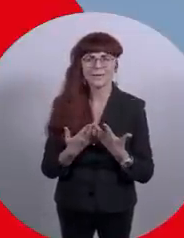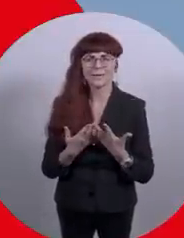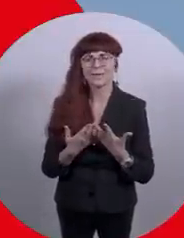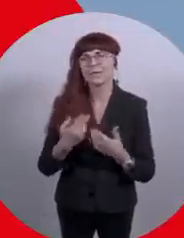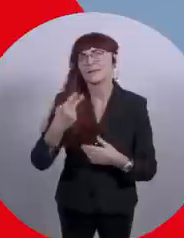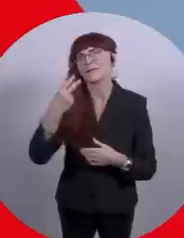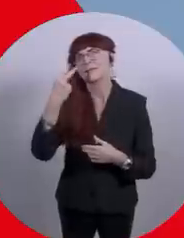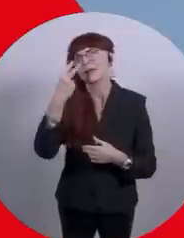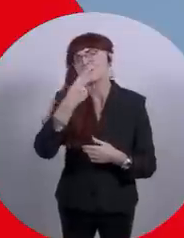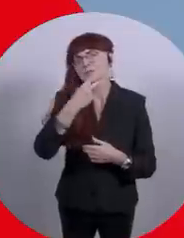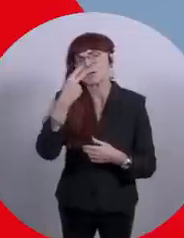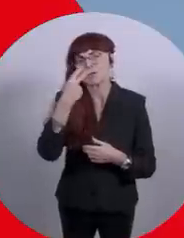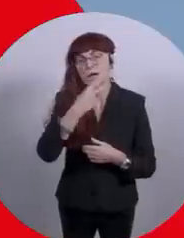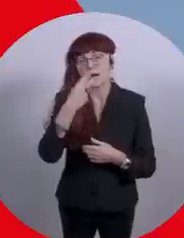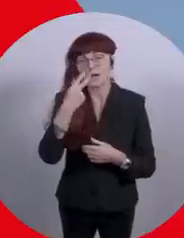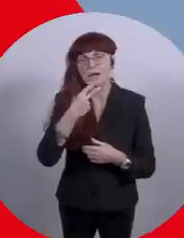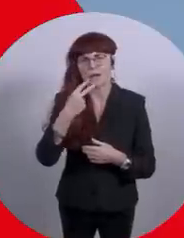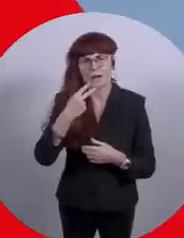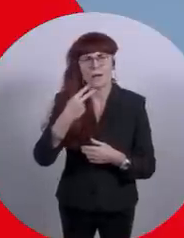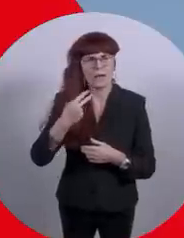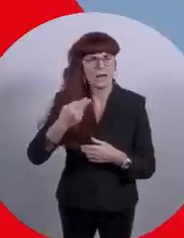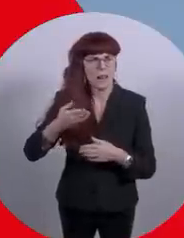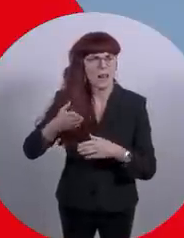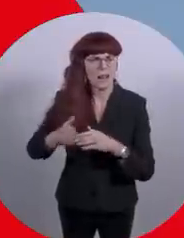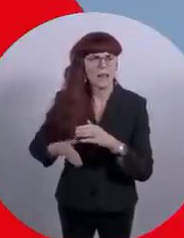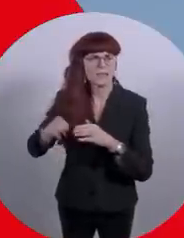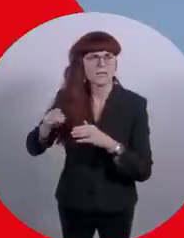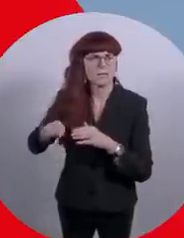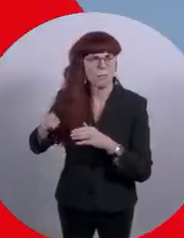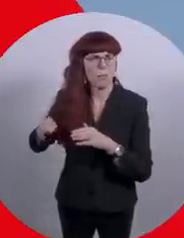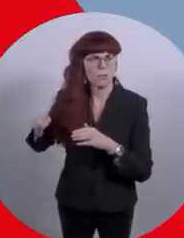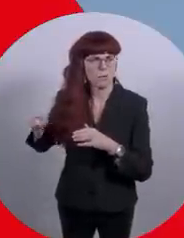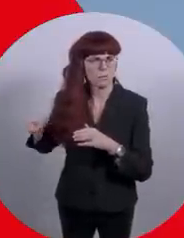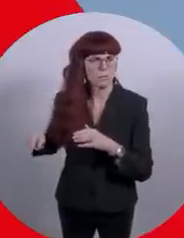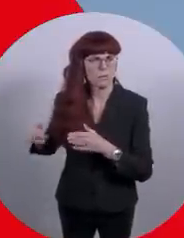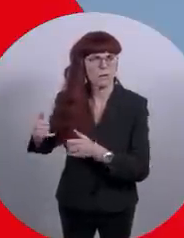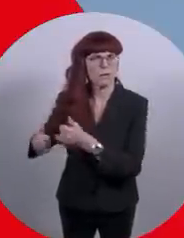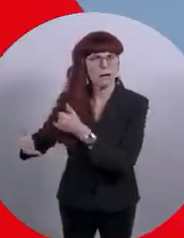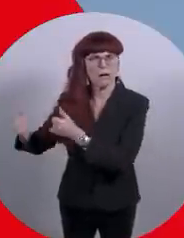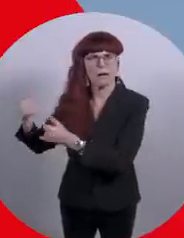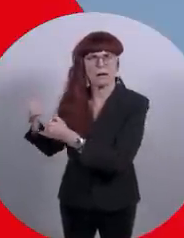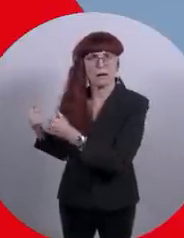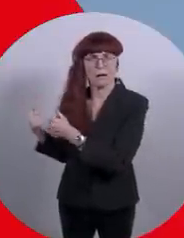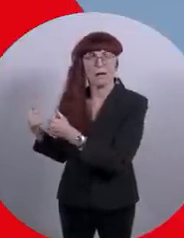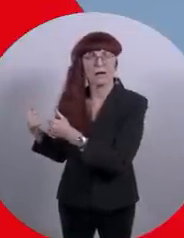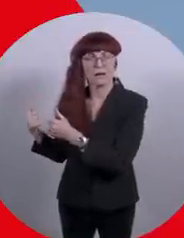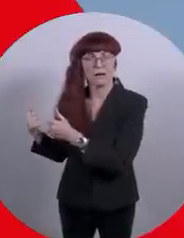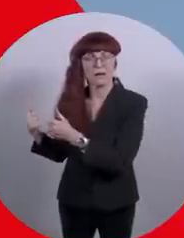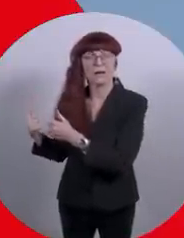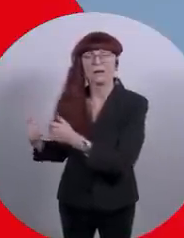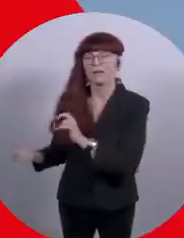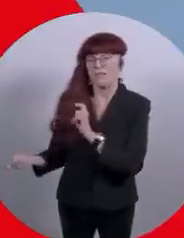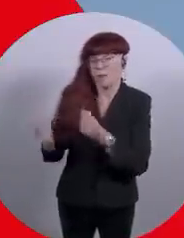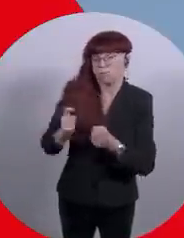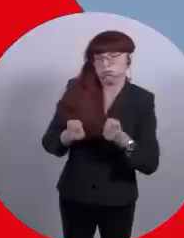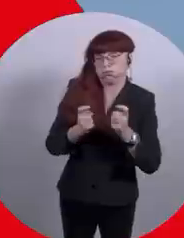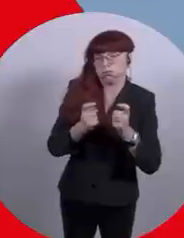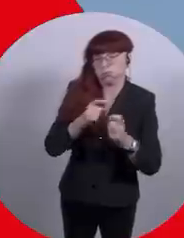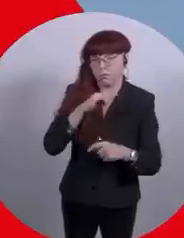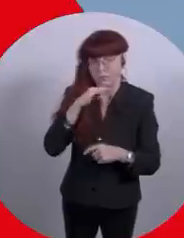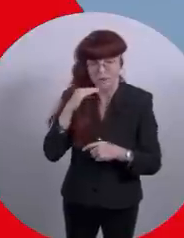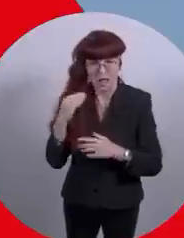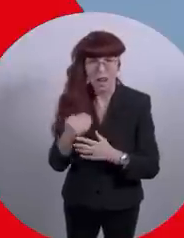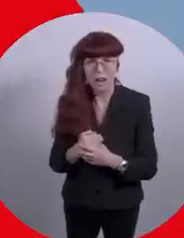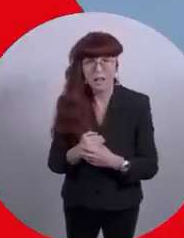der letzten Monate auch in den letzten Jahren sicherlich Diversität diskutiert haben wo wir